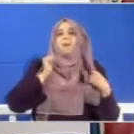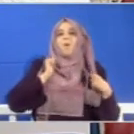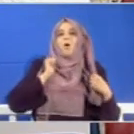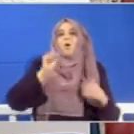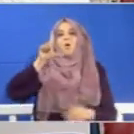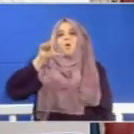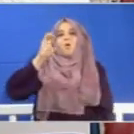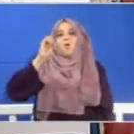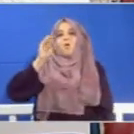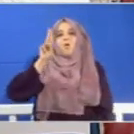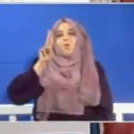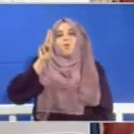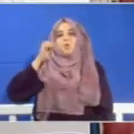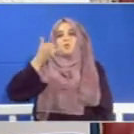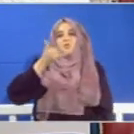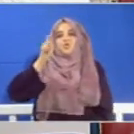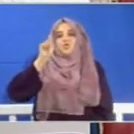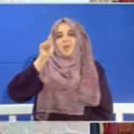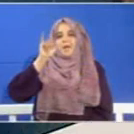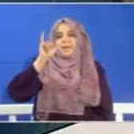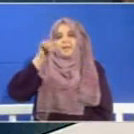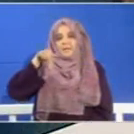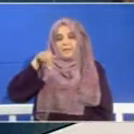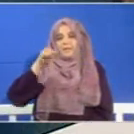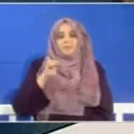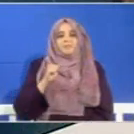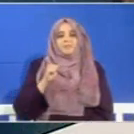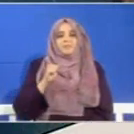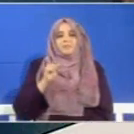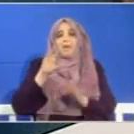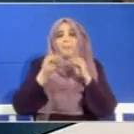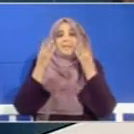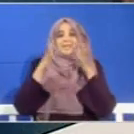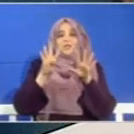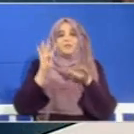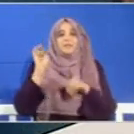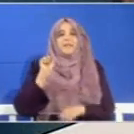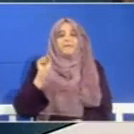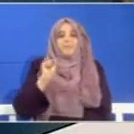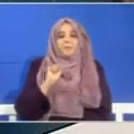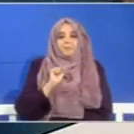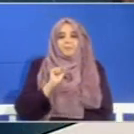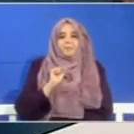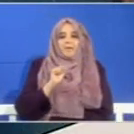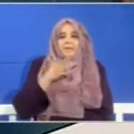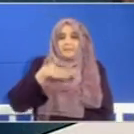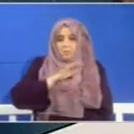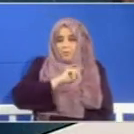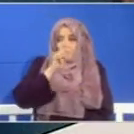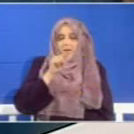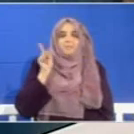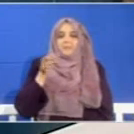سطيف. السلام عليكم. السلام عليكم. أهلا وسهلا أم لجين. سؤال. نعم. خصمت أنا والزوج